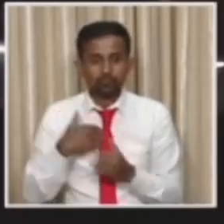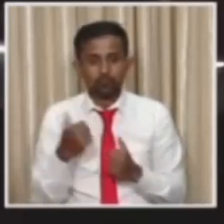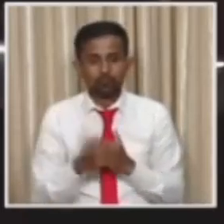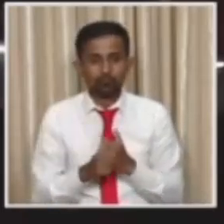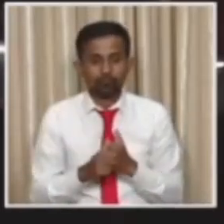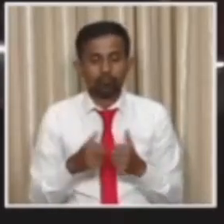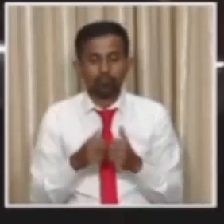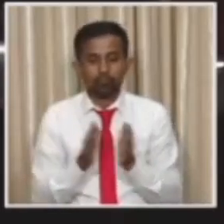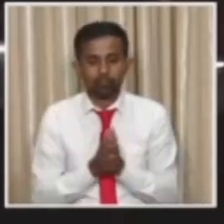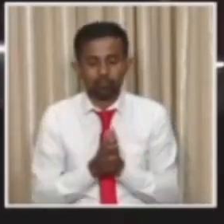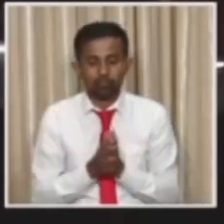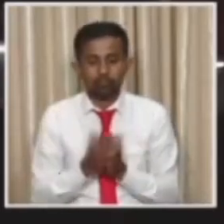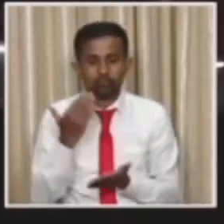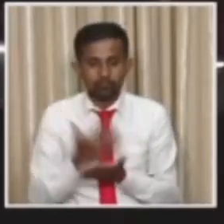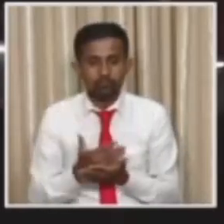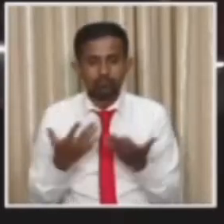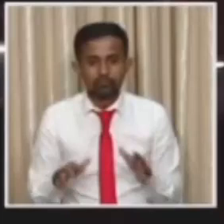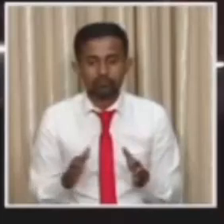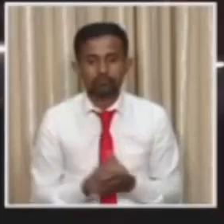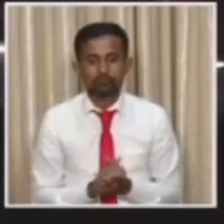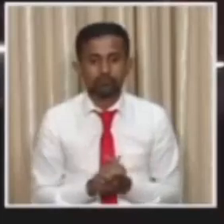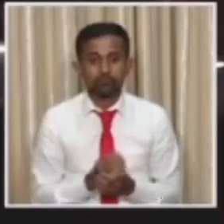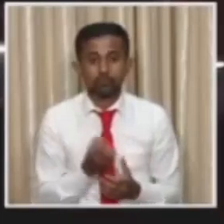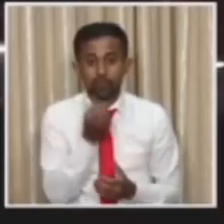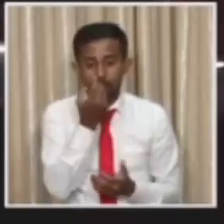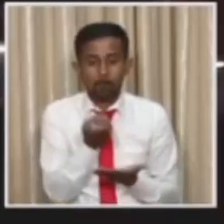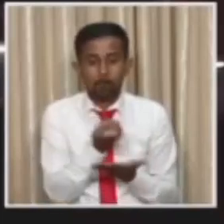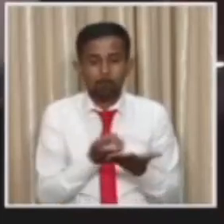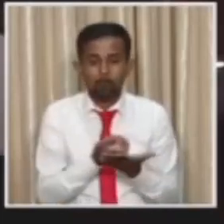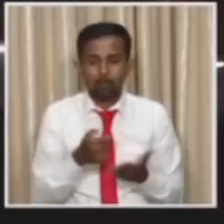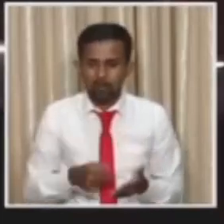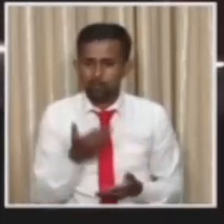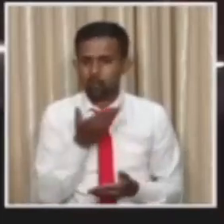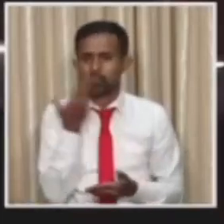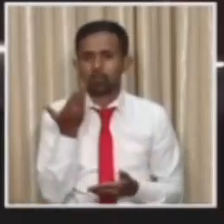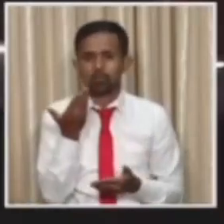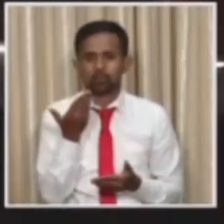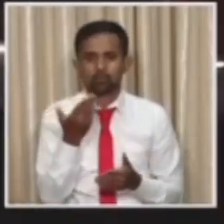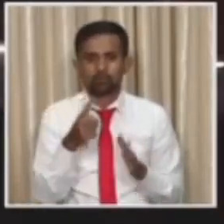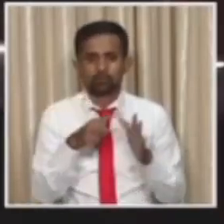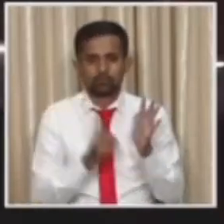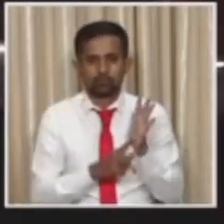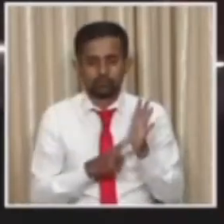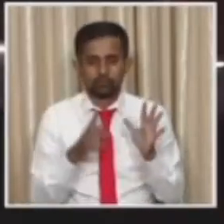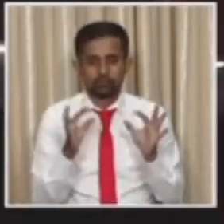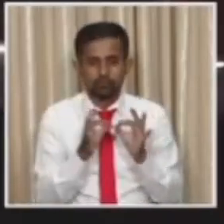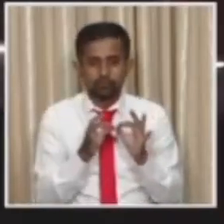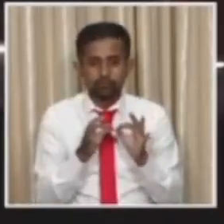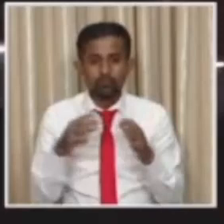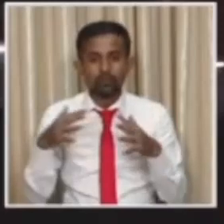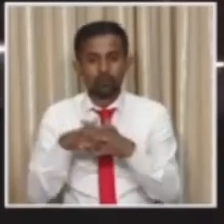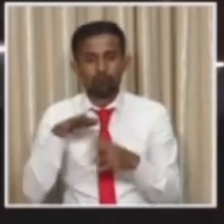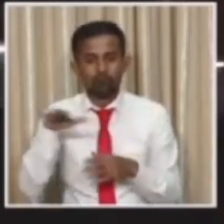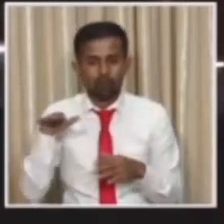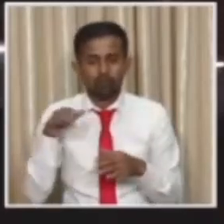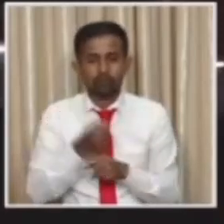එහෙමම නැවතෙන තත්ත්වයටපත් වුණා බතික් කර්මාන්තේ ඇයි අපිට කරන්න බැරි දැන් කරනවා අපි දැන් ඇල්ල ප්‍රදේශයේ බණ්ඩාර වෙලා ඇල්ල ප්‍රදේශයේ අපි දැන් කරගෙන යනවා